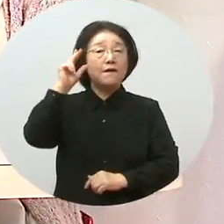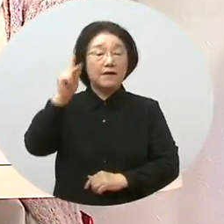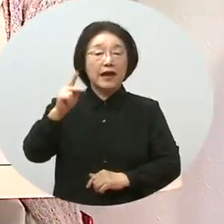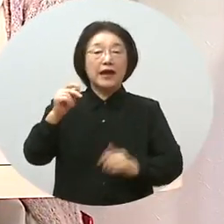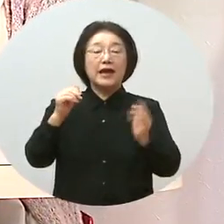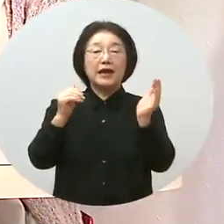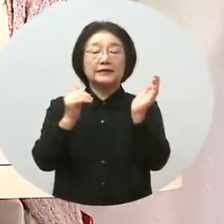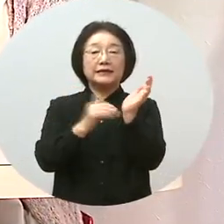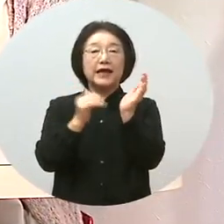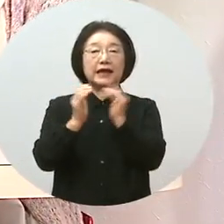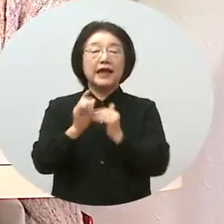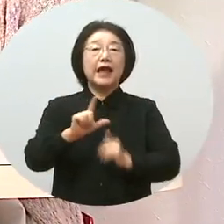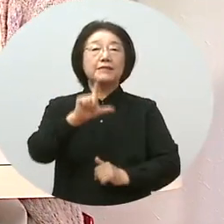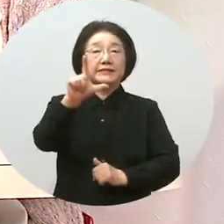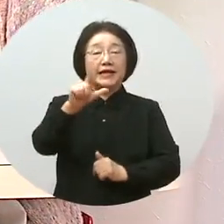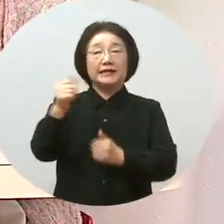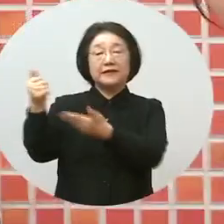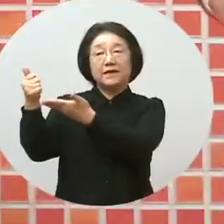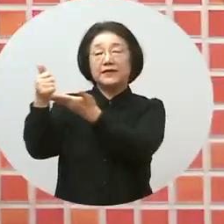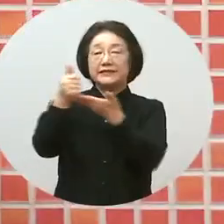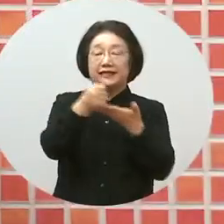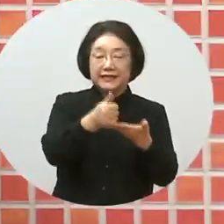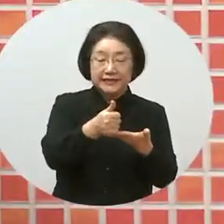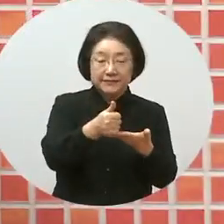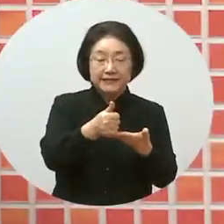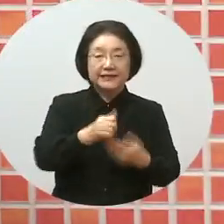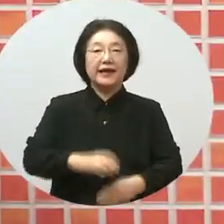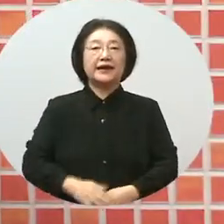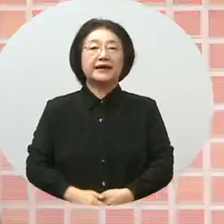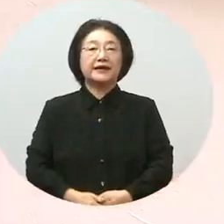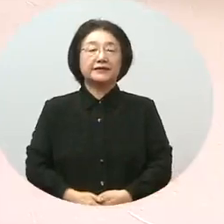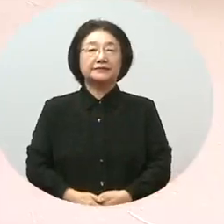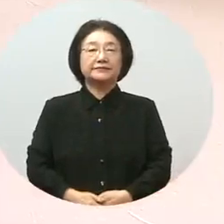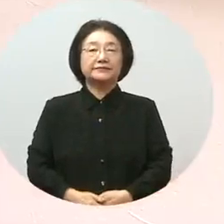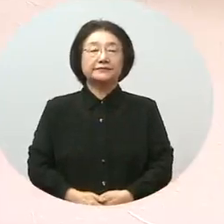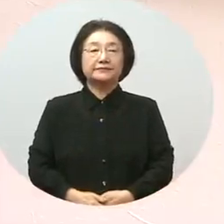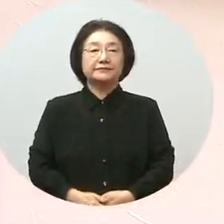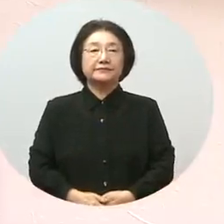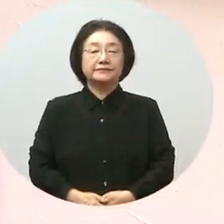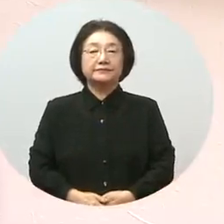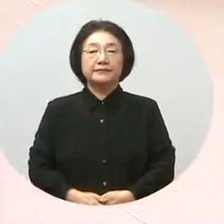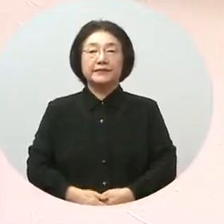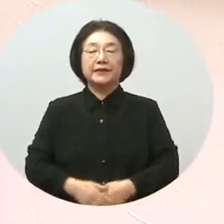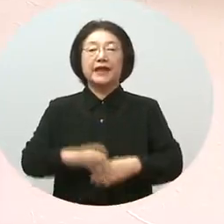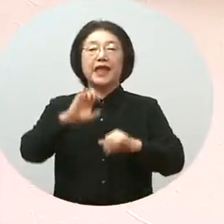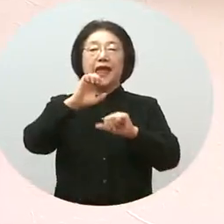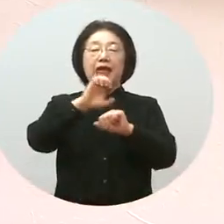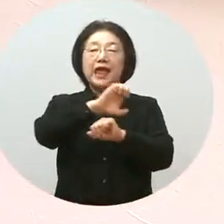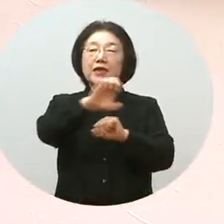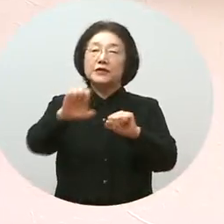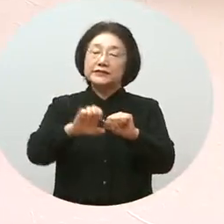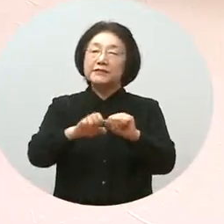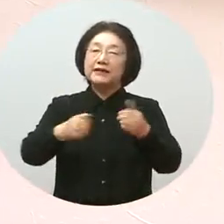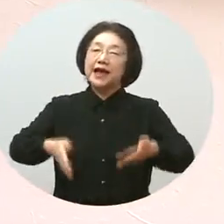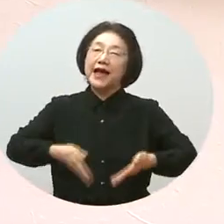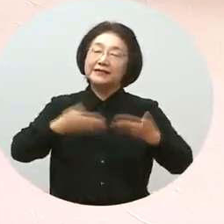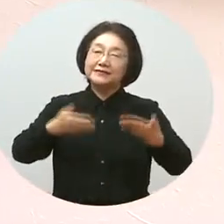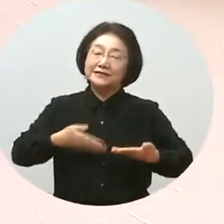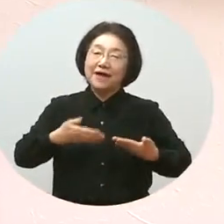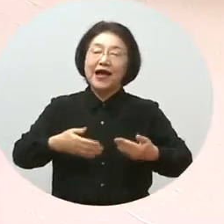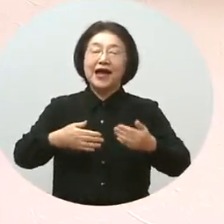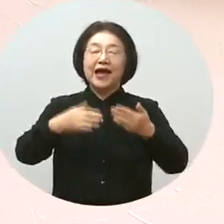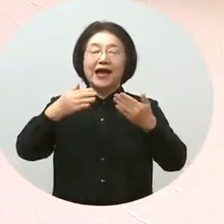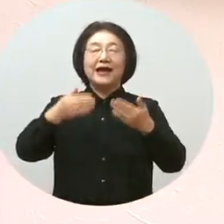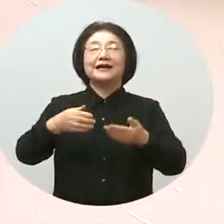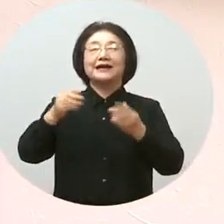樹さんにお越しいただきました。よろしくお願いいたします。 はい、よろしくお願いします。 江ノ島の春といえば湘南江ノ島春祭りです